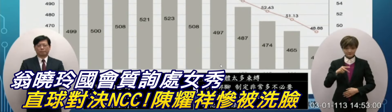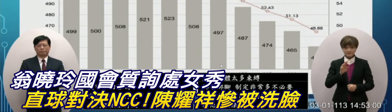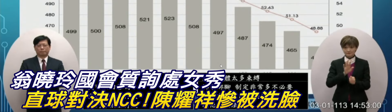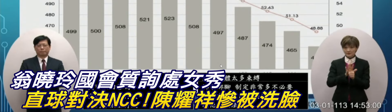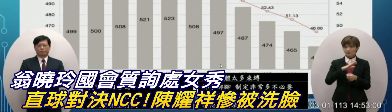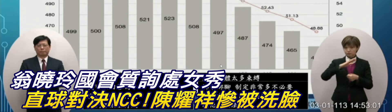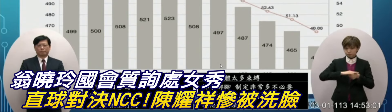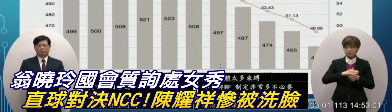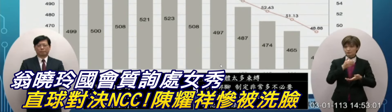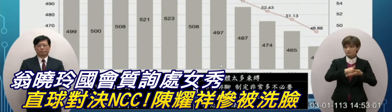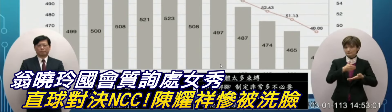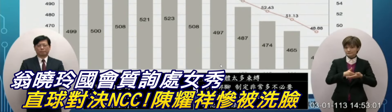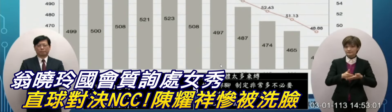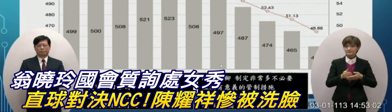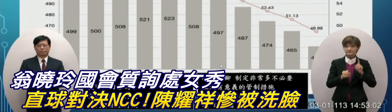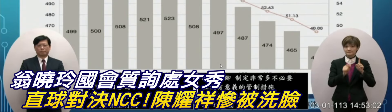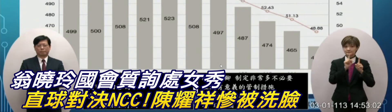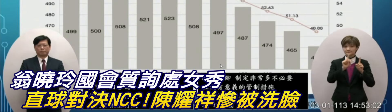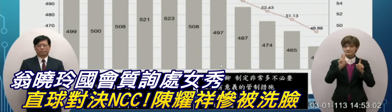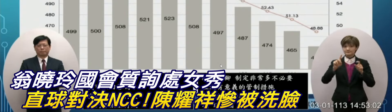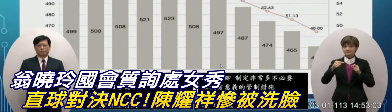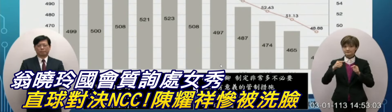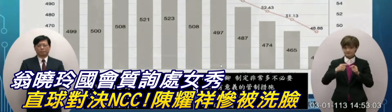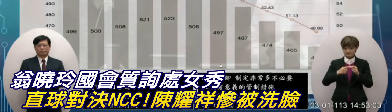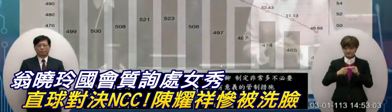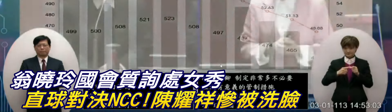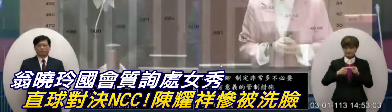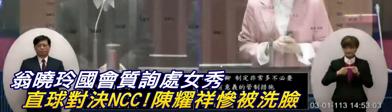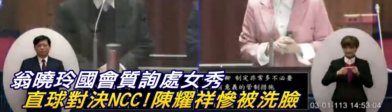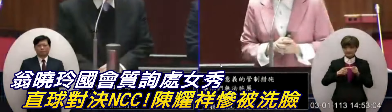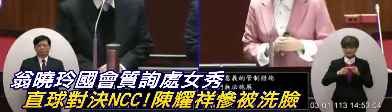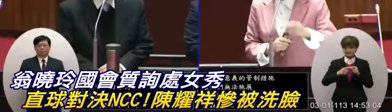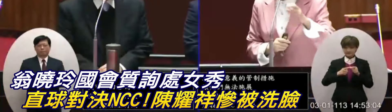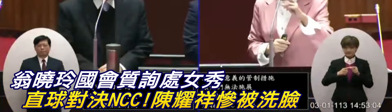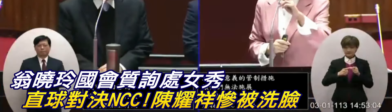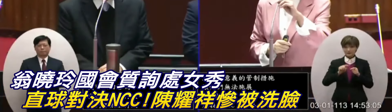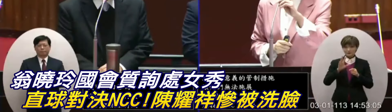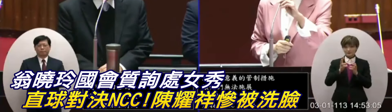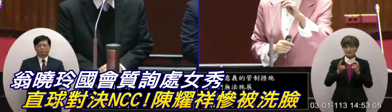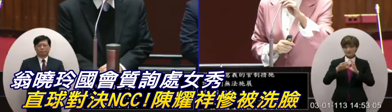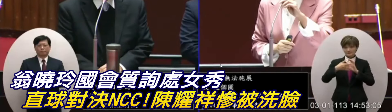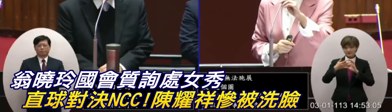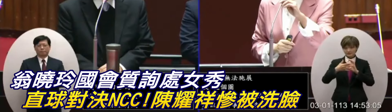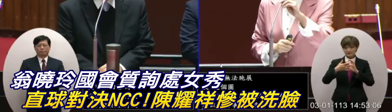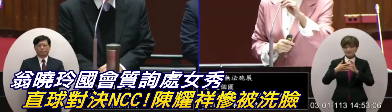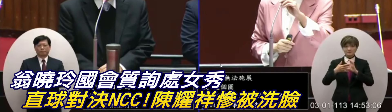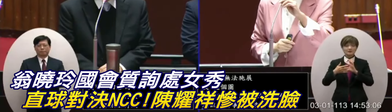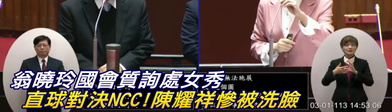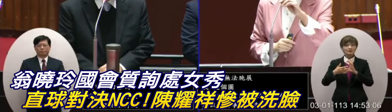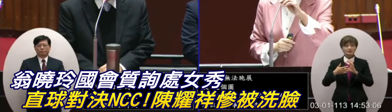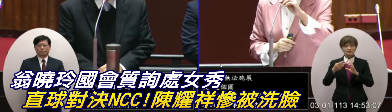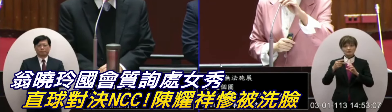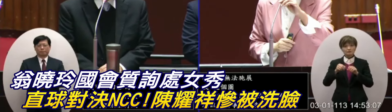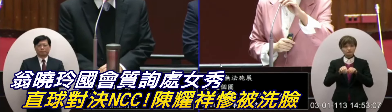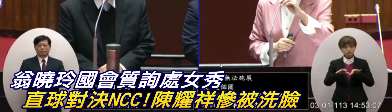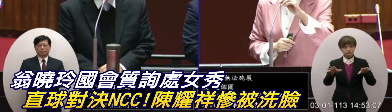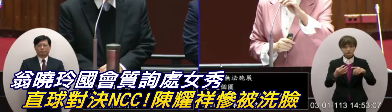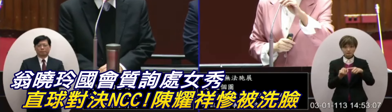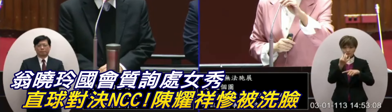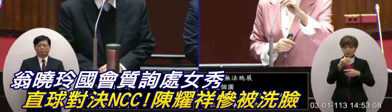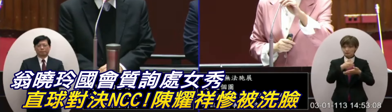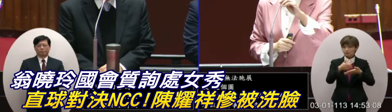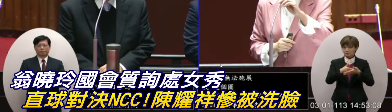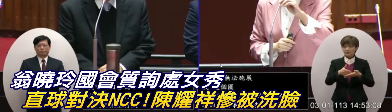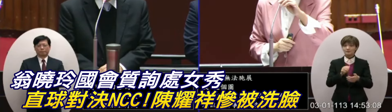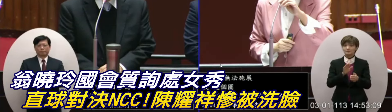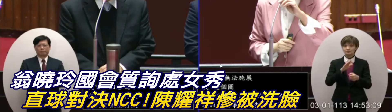补画上了112年的这个有线电视订户数跟普及率的这个图表，大